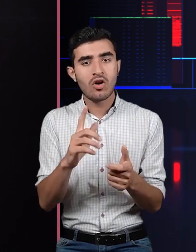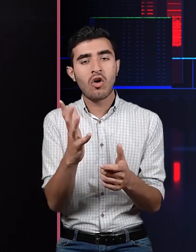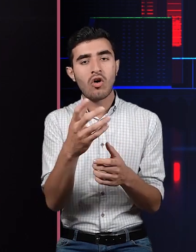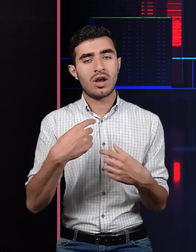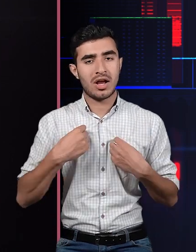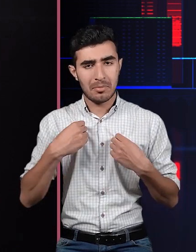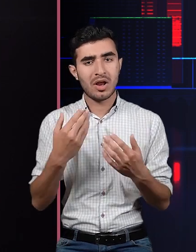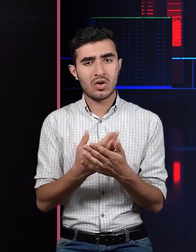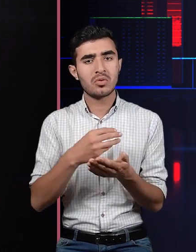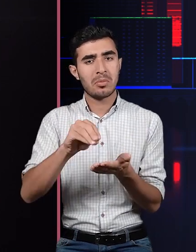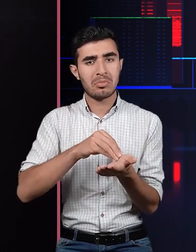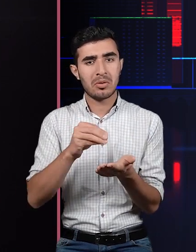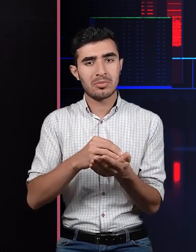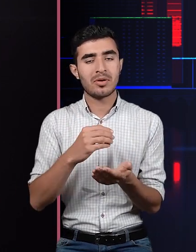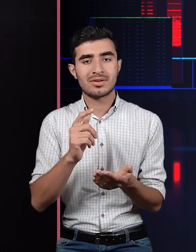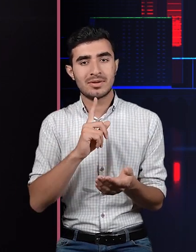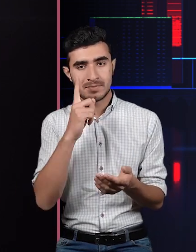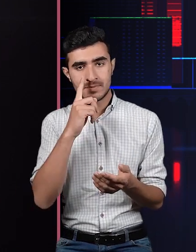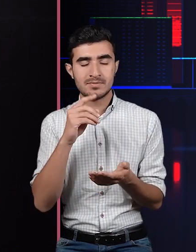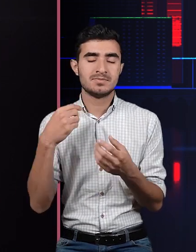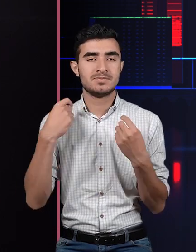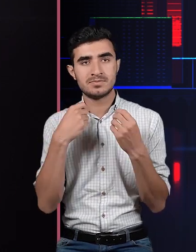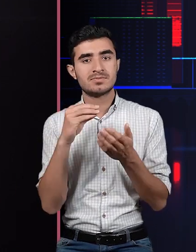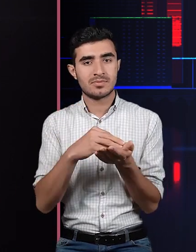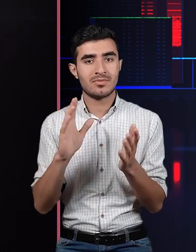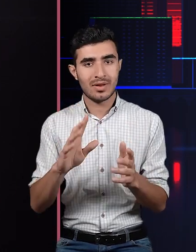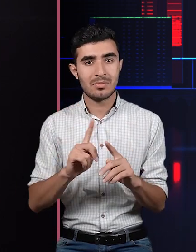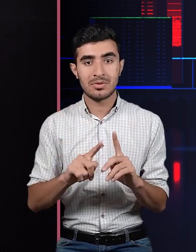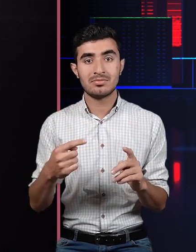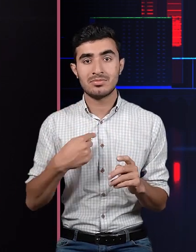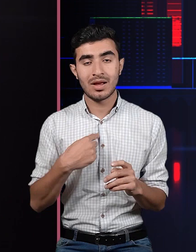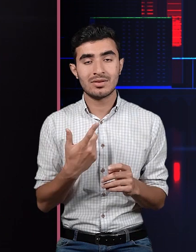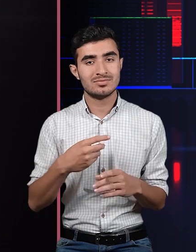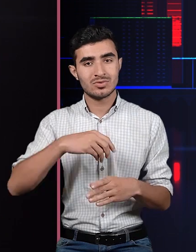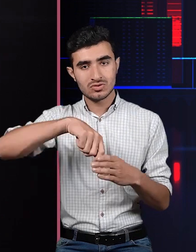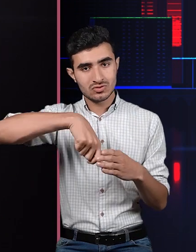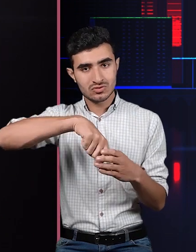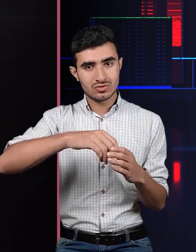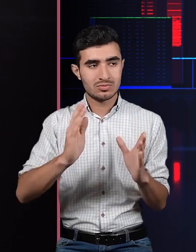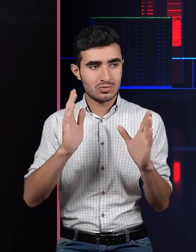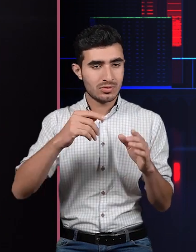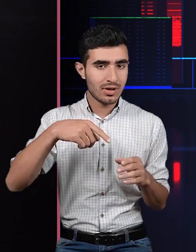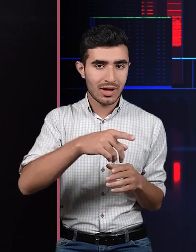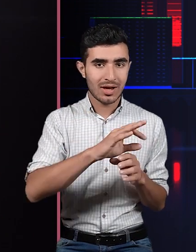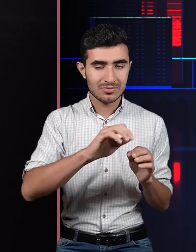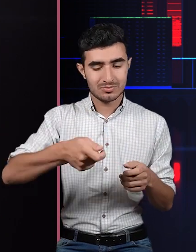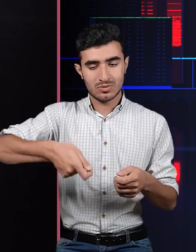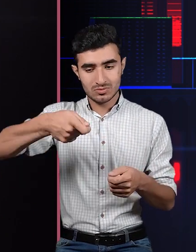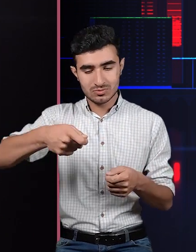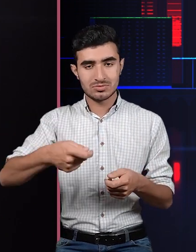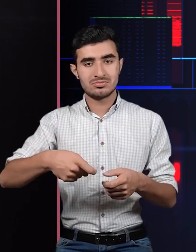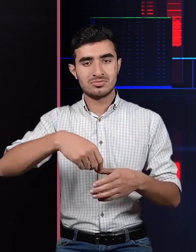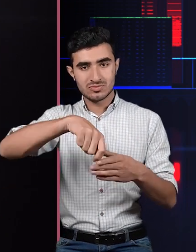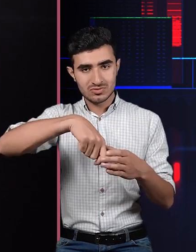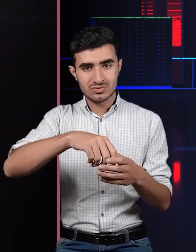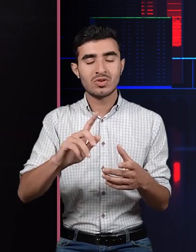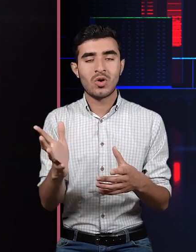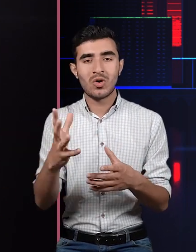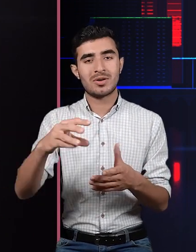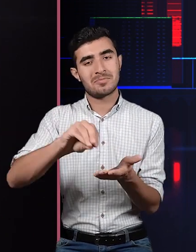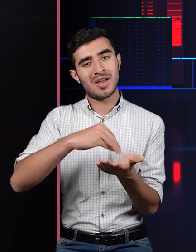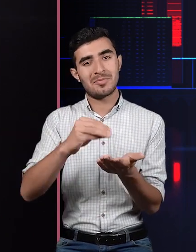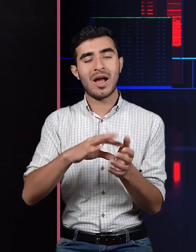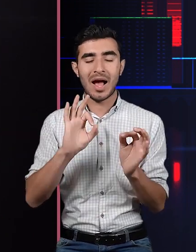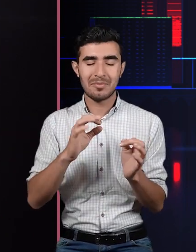कपड़े ले रहे होते थे और गर्ली चीज़ें ले रही होते थे, आई वुड बी गोइंग इन टू द बेकिंग शॉप एंड गेटिंग ऑल सॉर्ट्स ऑफ बेकिंग